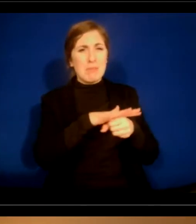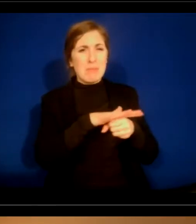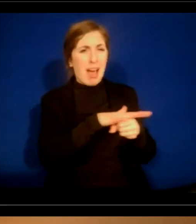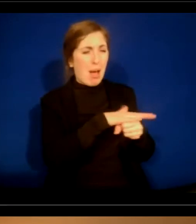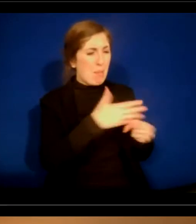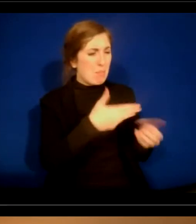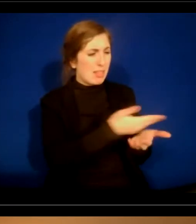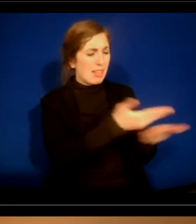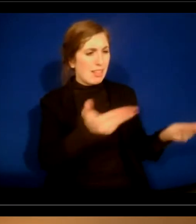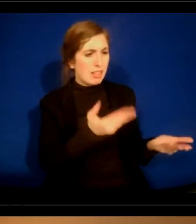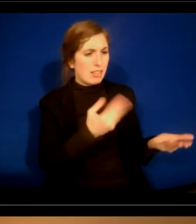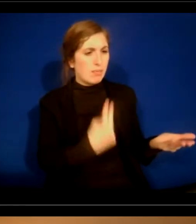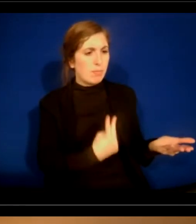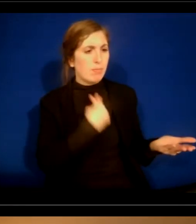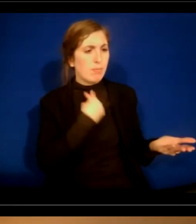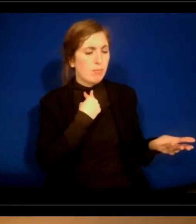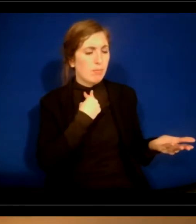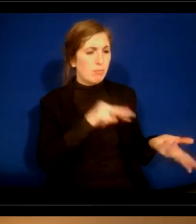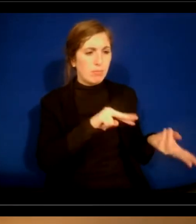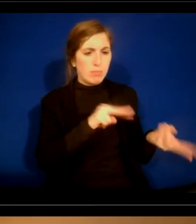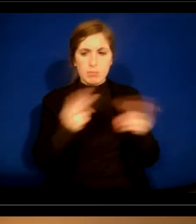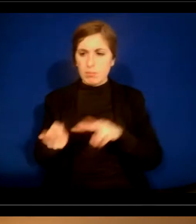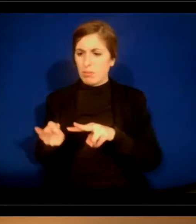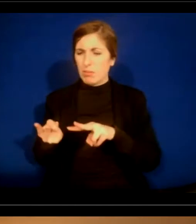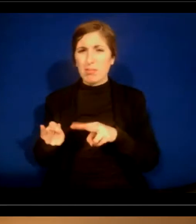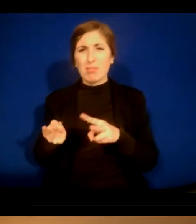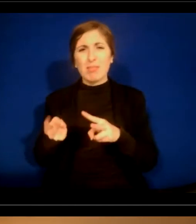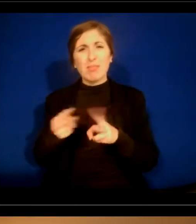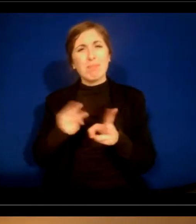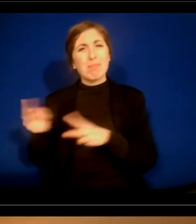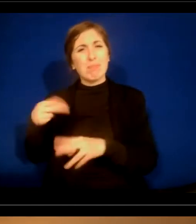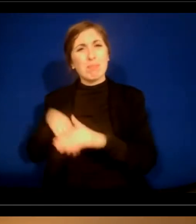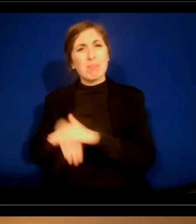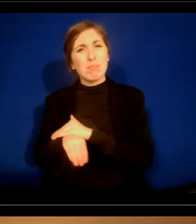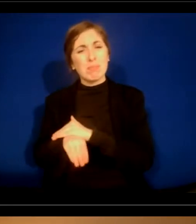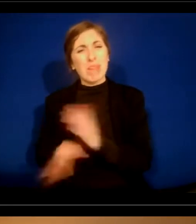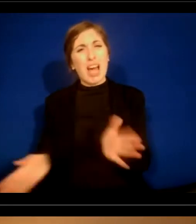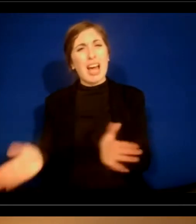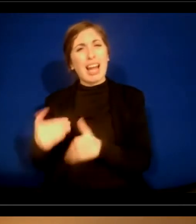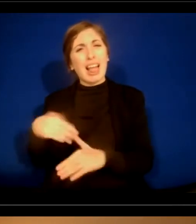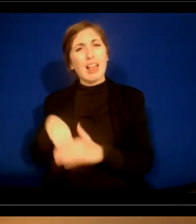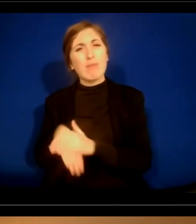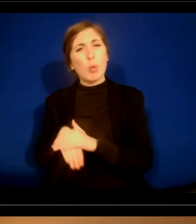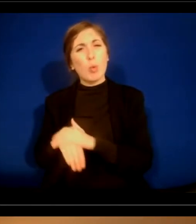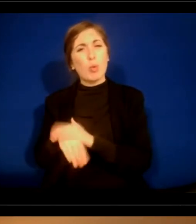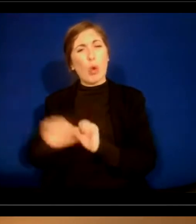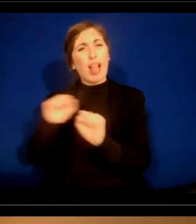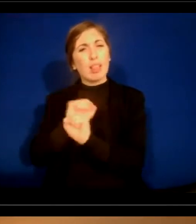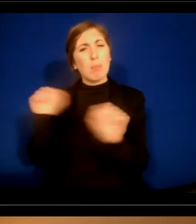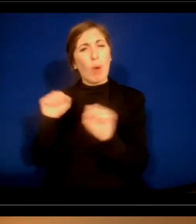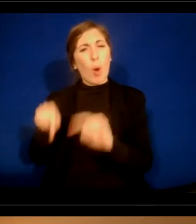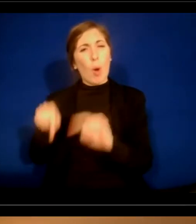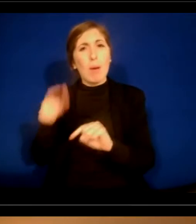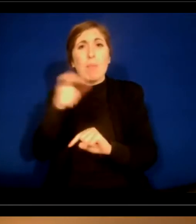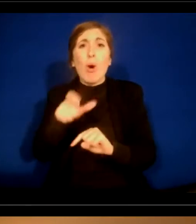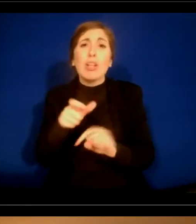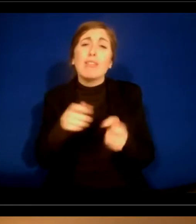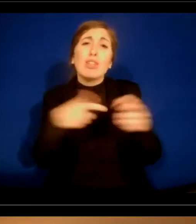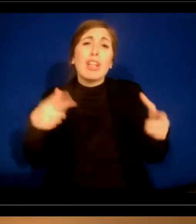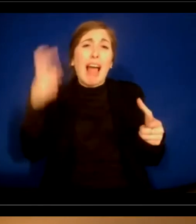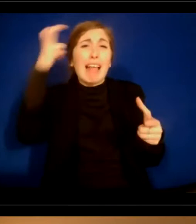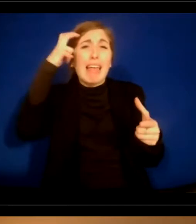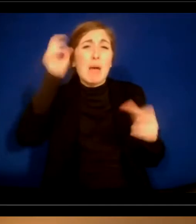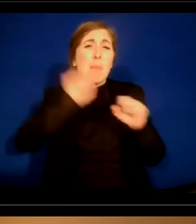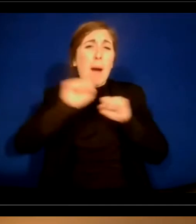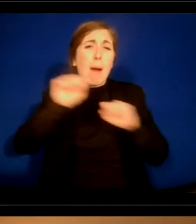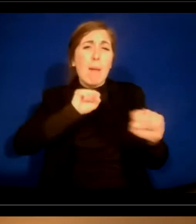costrette a trasferirsi in un rifugio antibombe perché bombardavano Kiev. E abbiamo continuato a curare questi pazienti gravi,